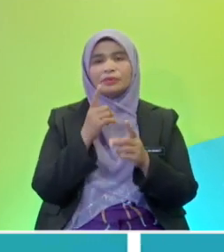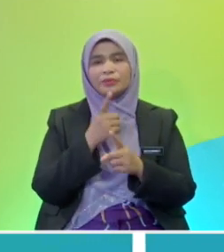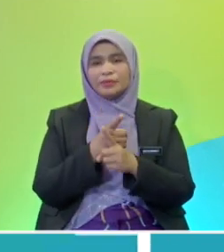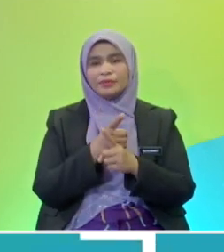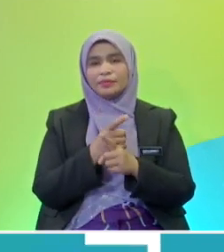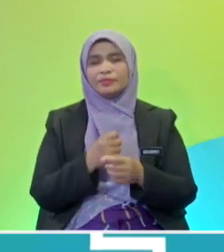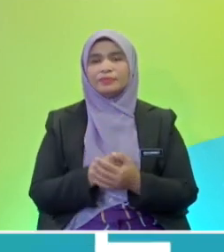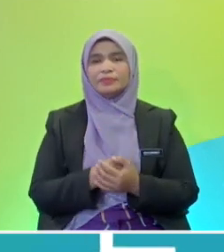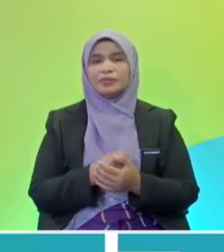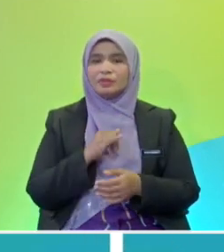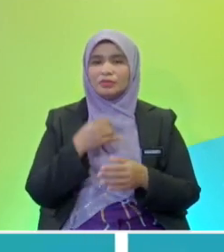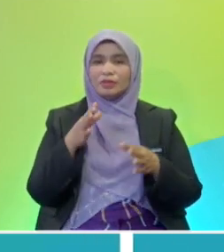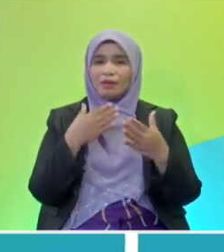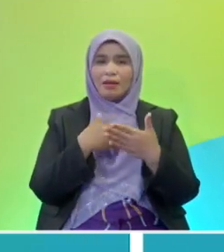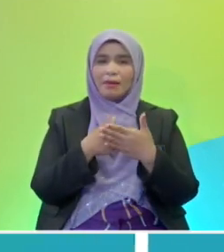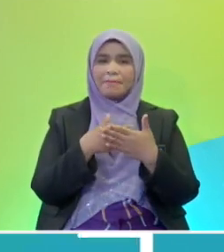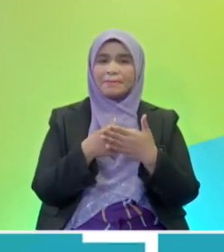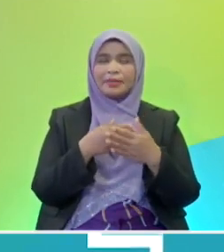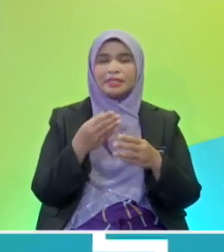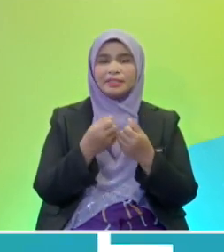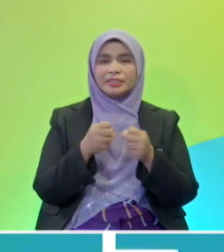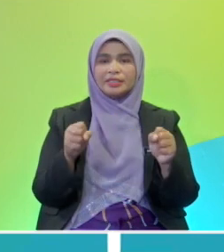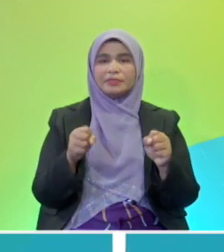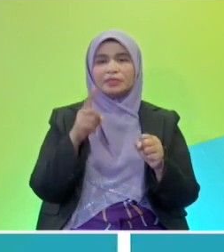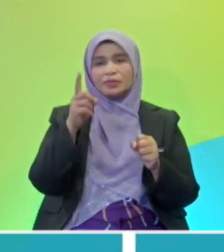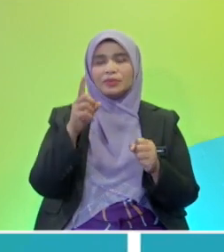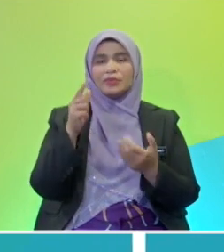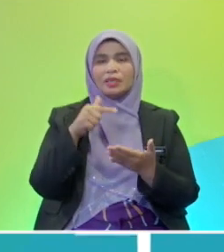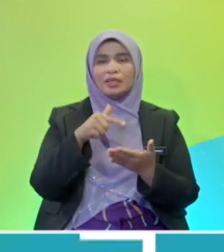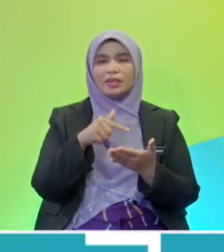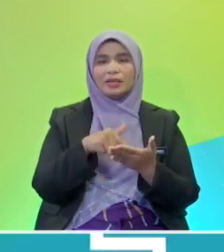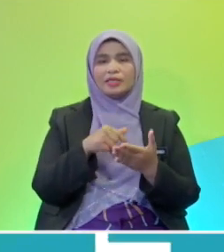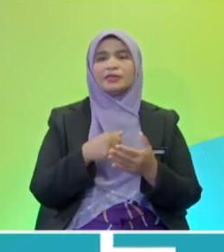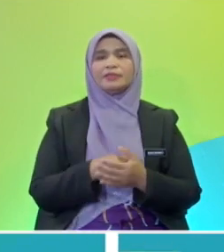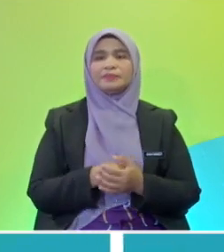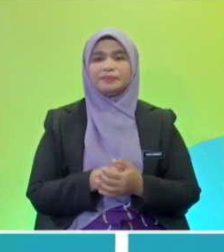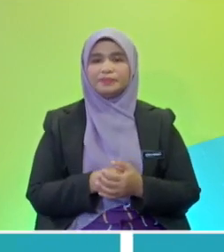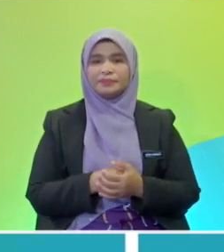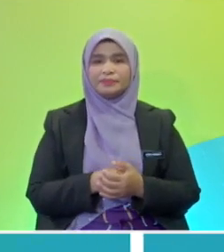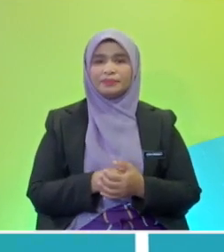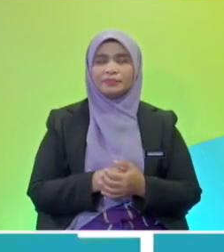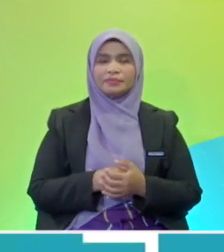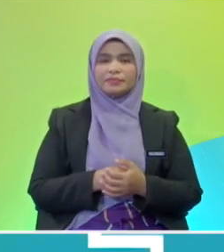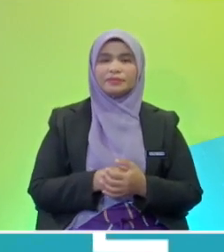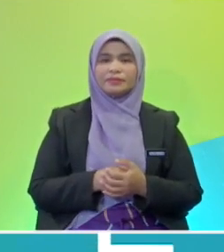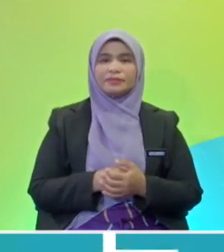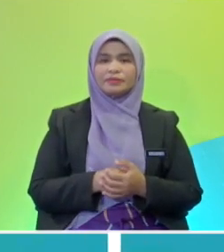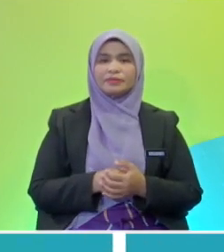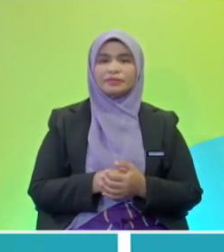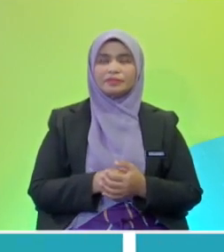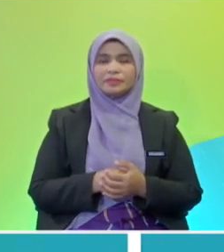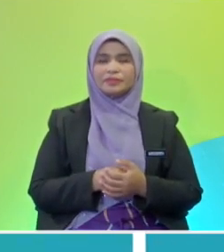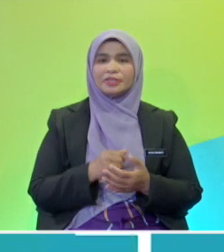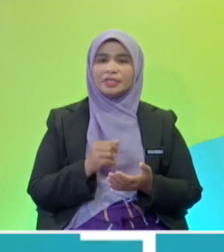okey saya dah hampir siap satu lagi jahitan masuk ke bawah semula t okey jangan lupa Mira